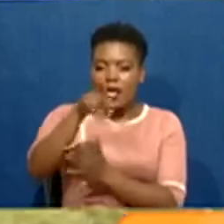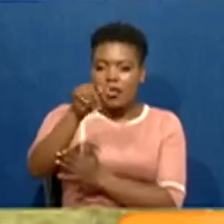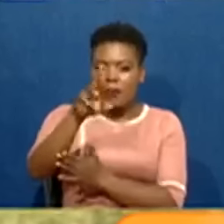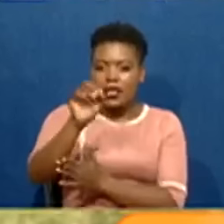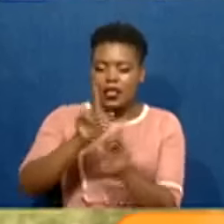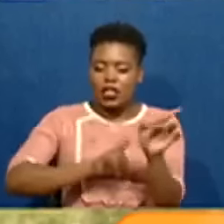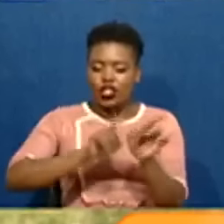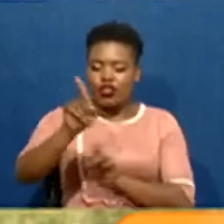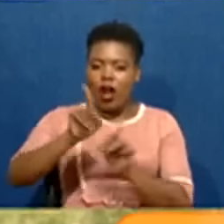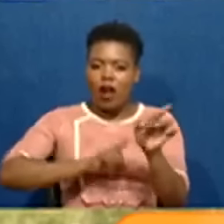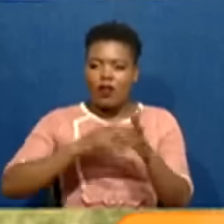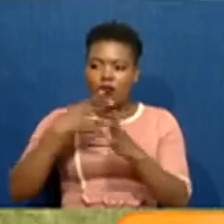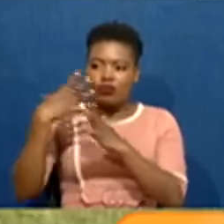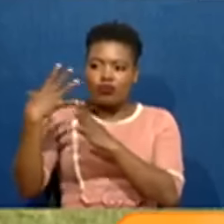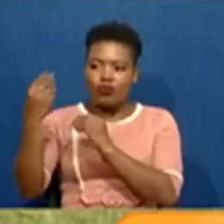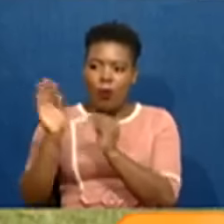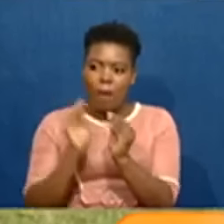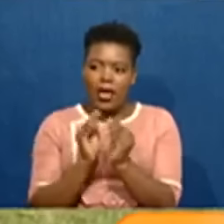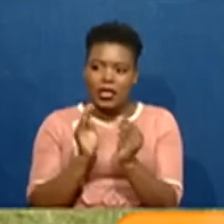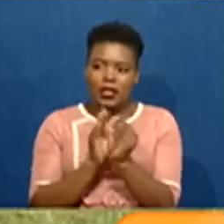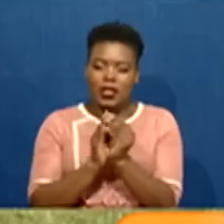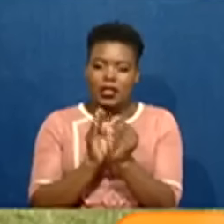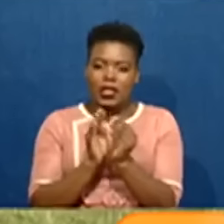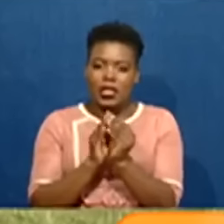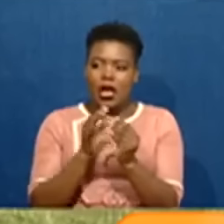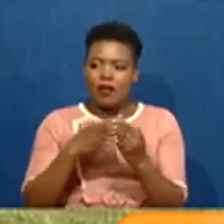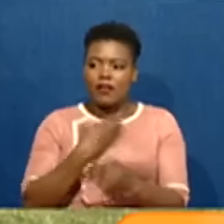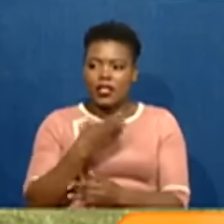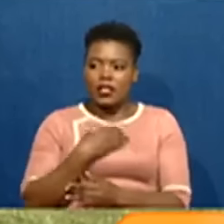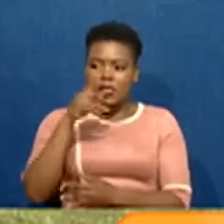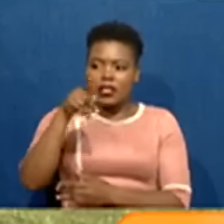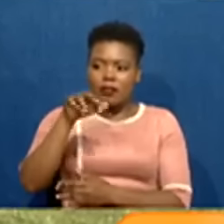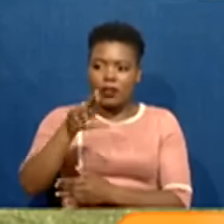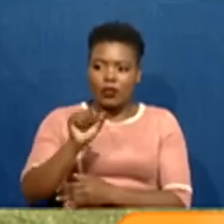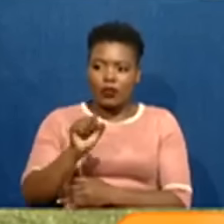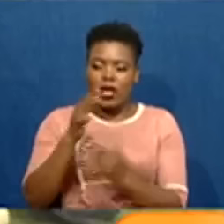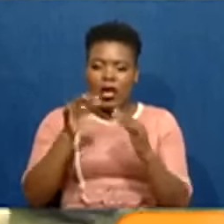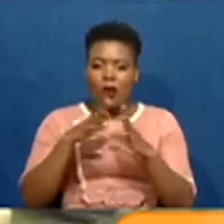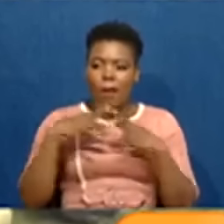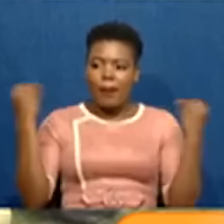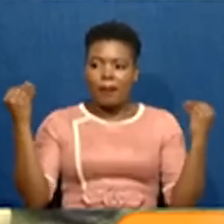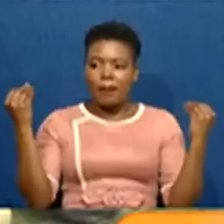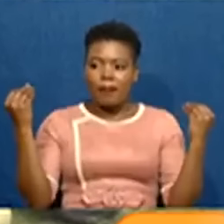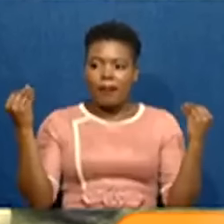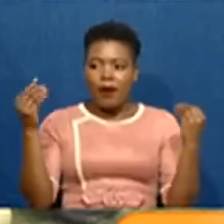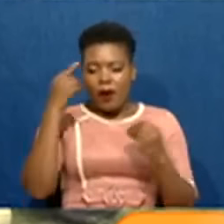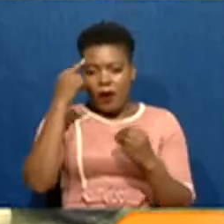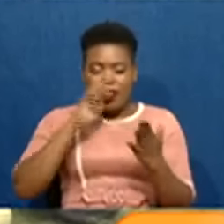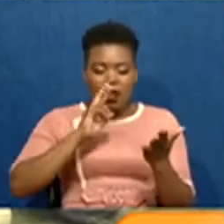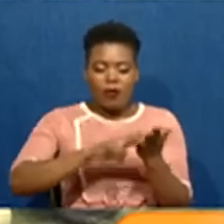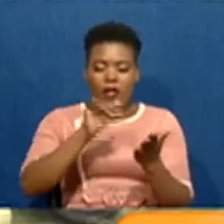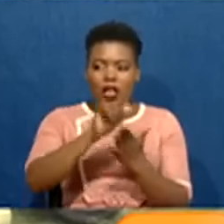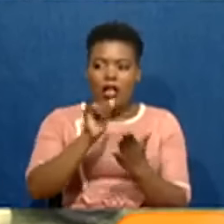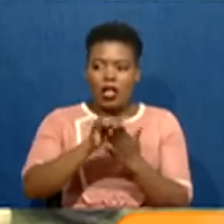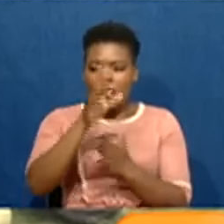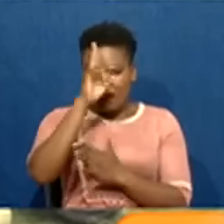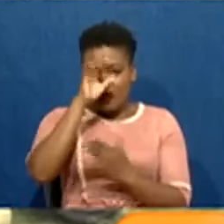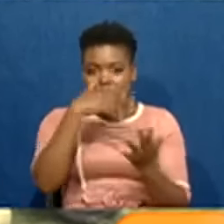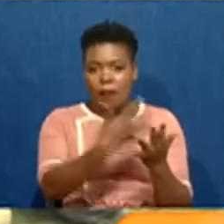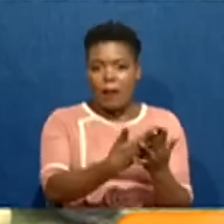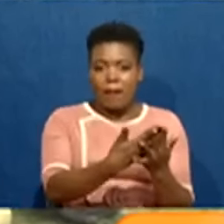kutembelea mshukiwa mkuu kwa jina Pius Lemiso ambaye mpaka sasa yuko mafichoni. Kwa mujibu wa ripoti kwa maafisa wa